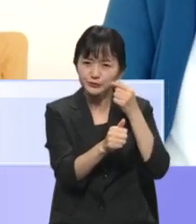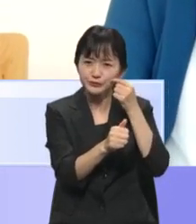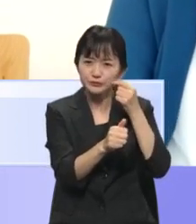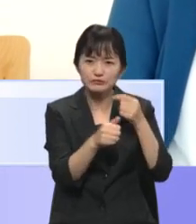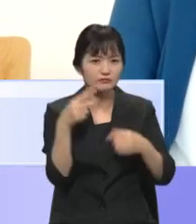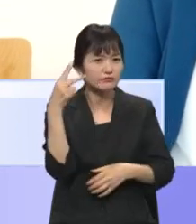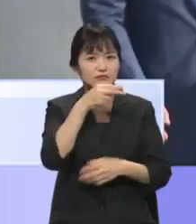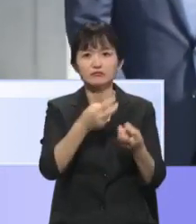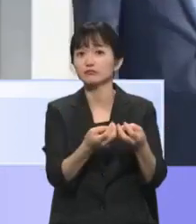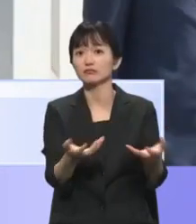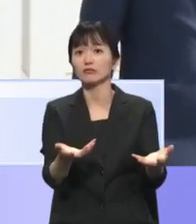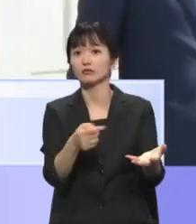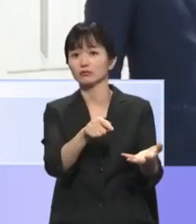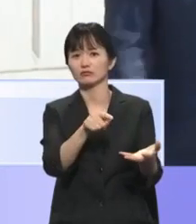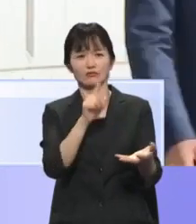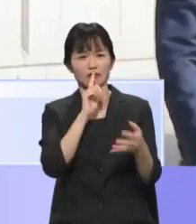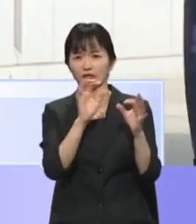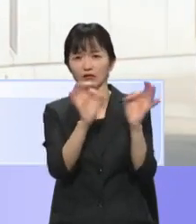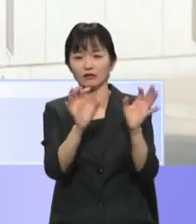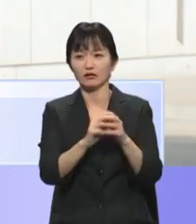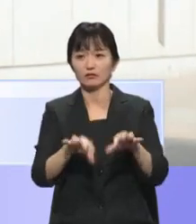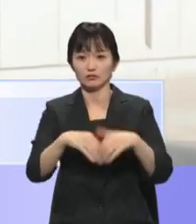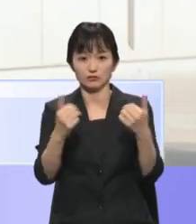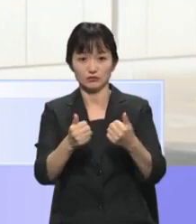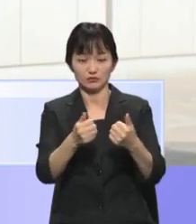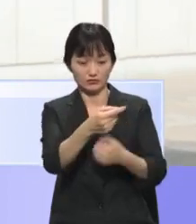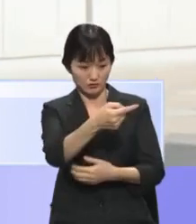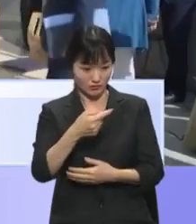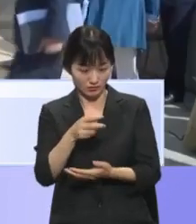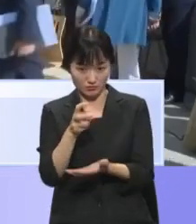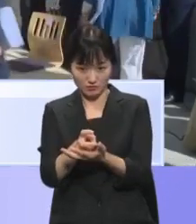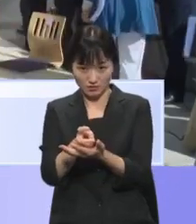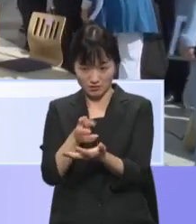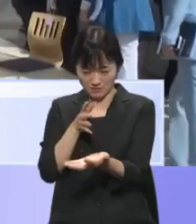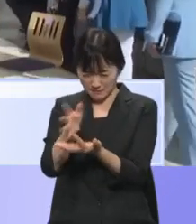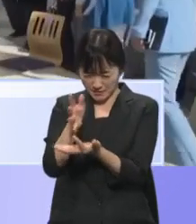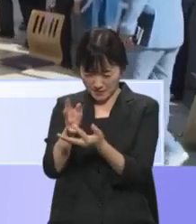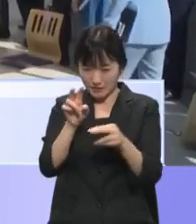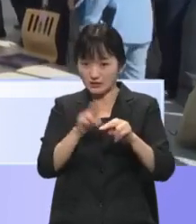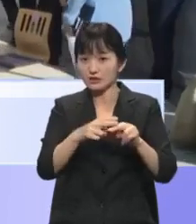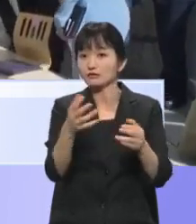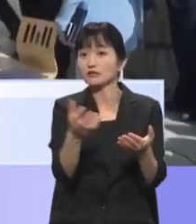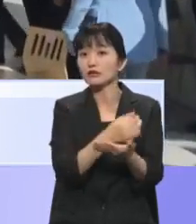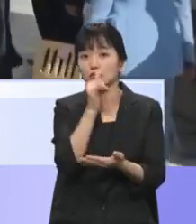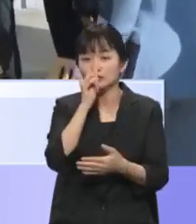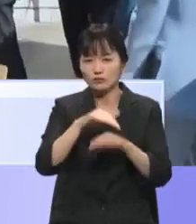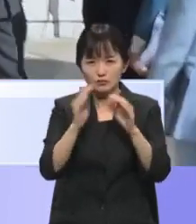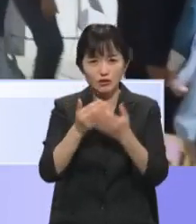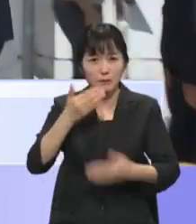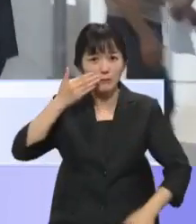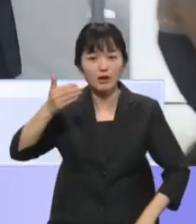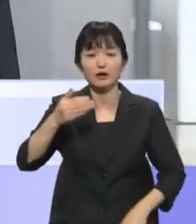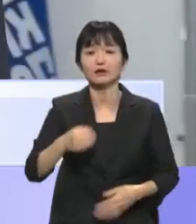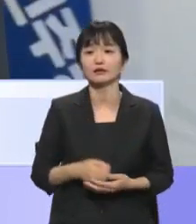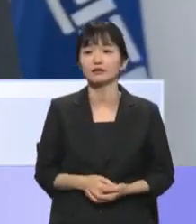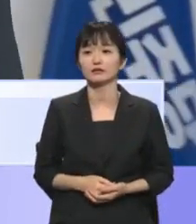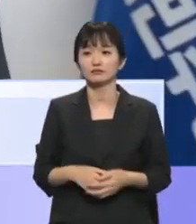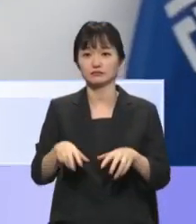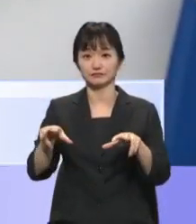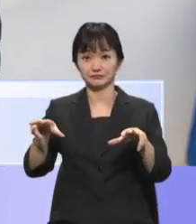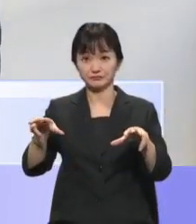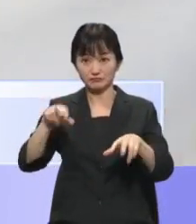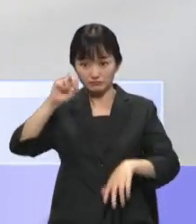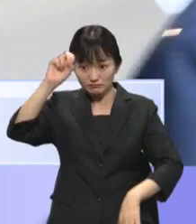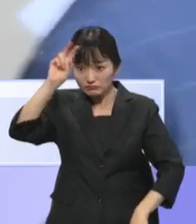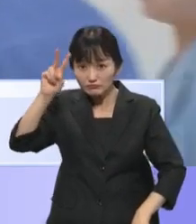밖에 방법이 없다고 하면 말이 됩니까 국회에서 모든 법을 통과시킬 수 있는 의석수를 갖고 있어요 뭐든지 할 수 있습니다 그런데 지금 이제사